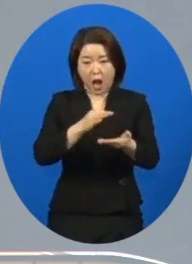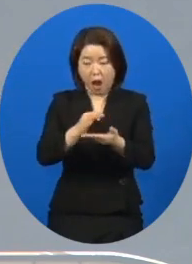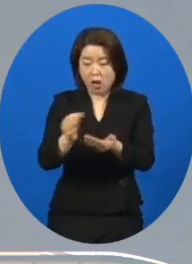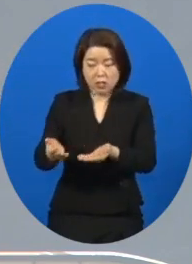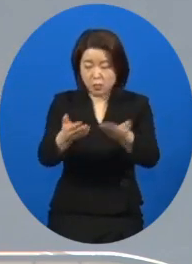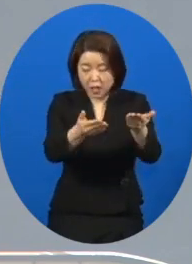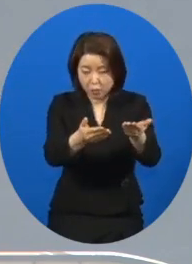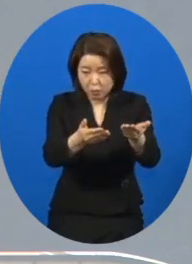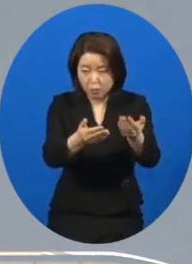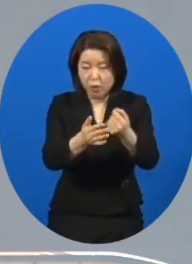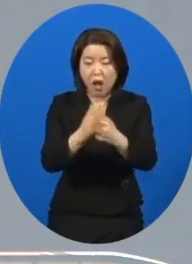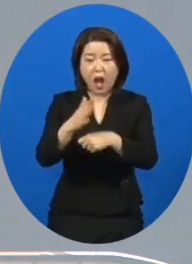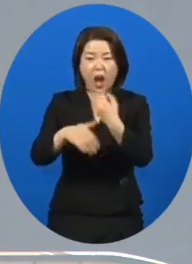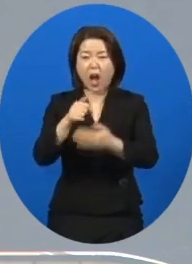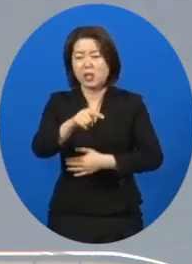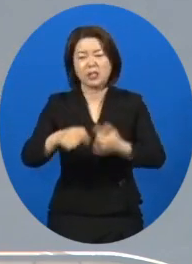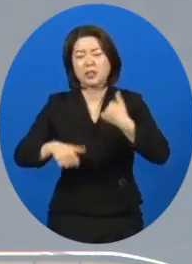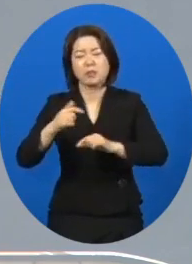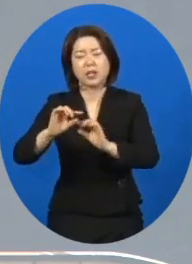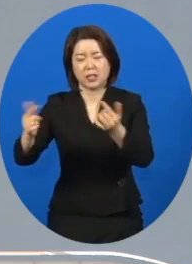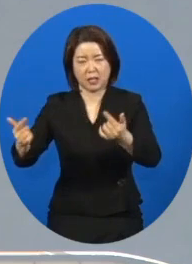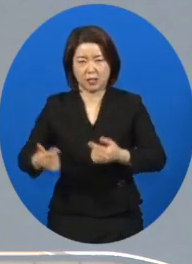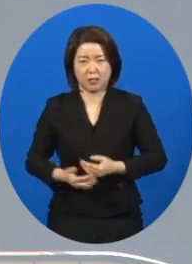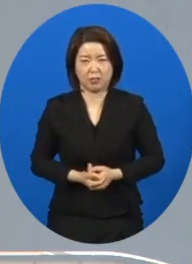헌금해도 하나님이 받으시지도 않으시니까.